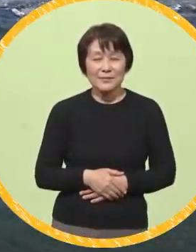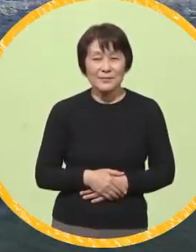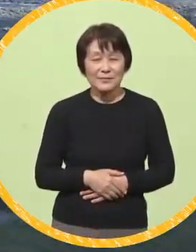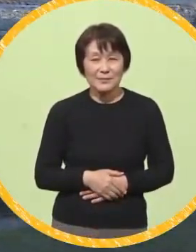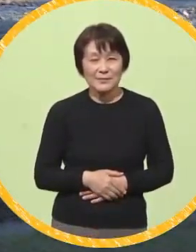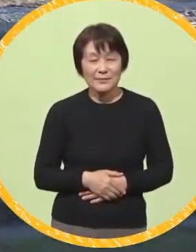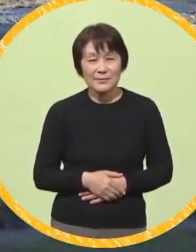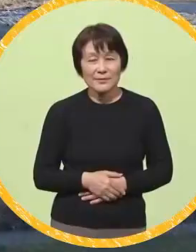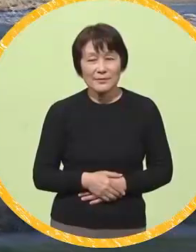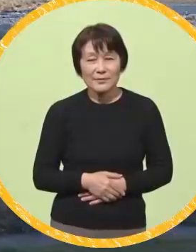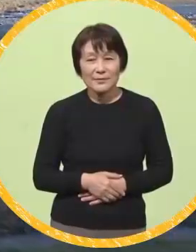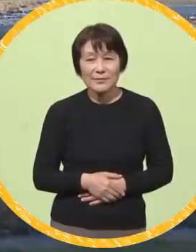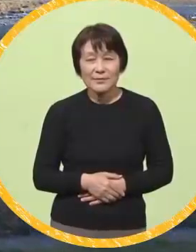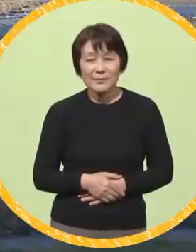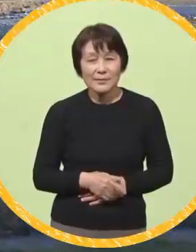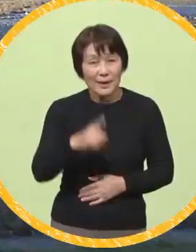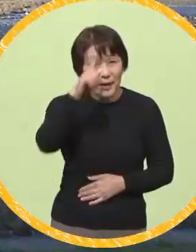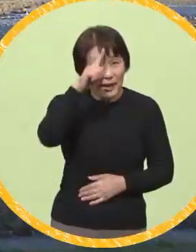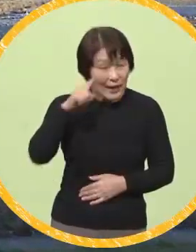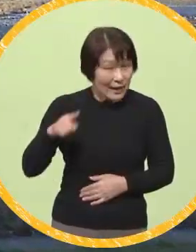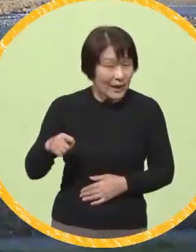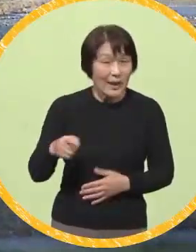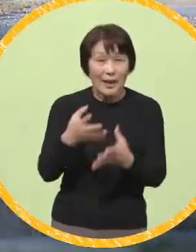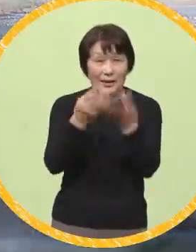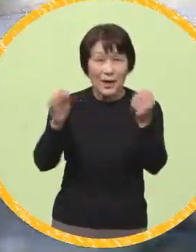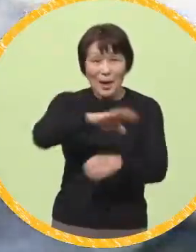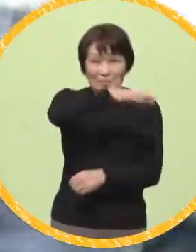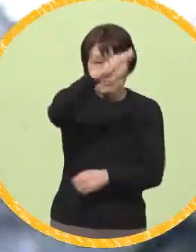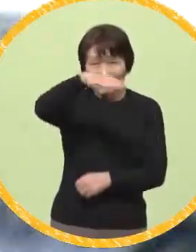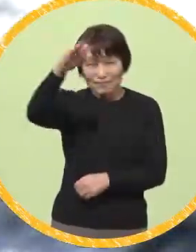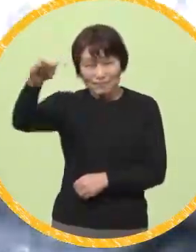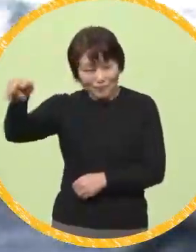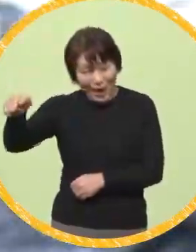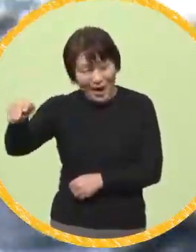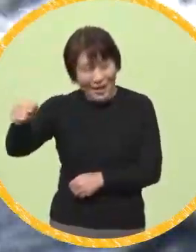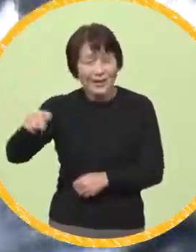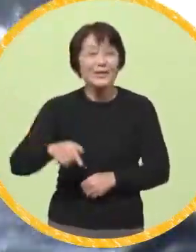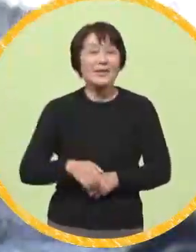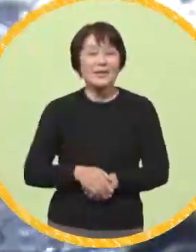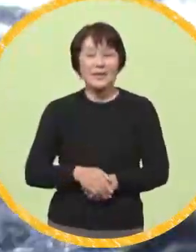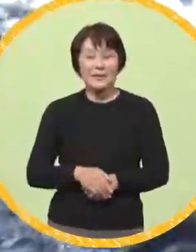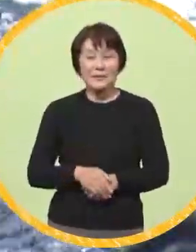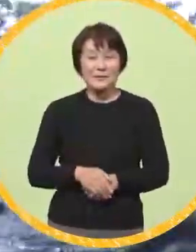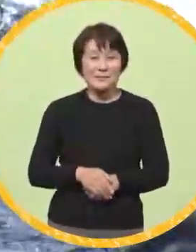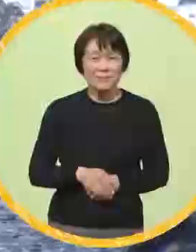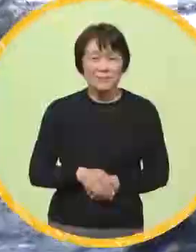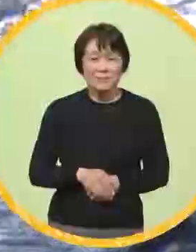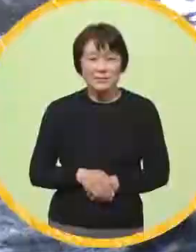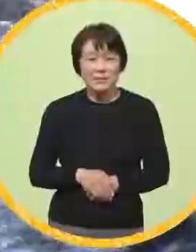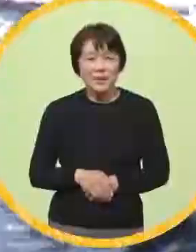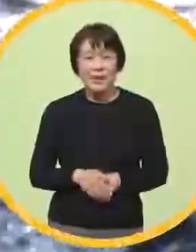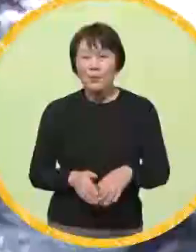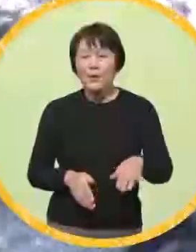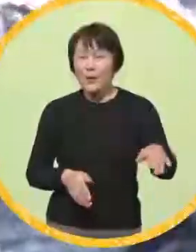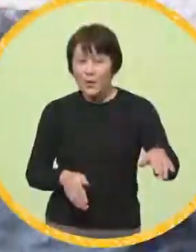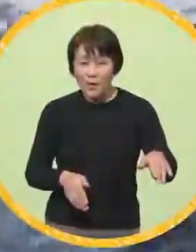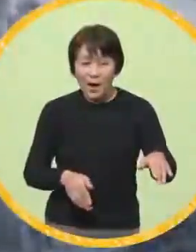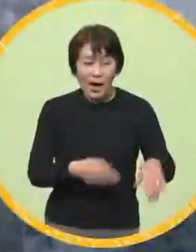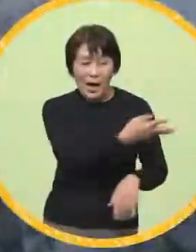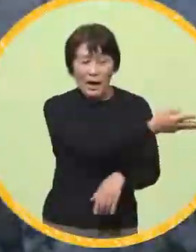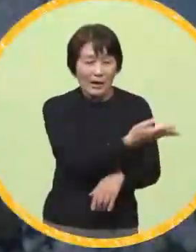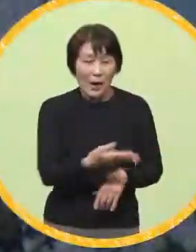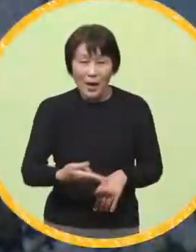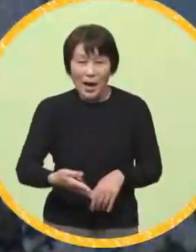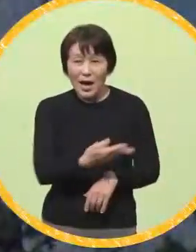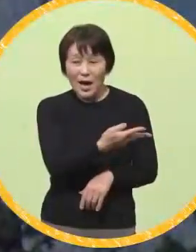り、北は丹沢大山国定公園と西丹沢山系に抱かれ、南は酒匂川流